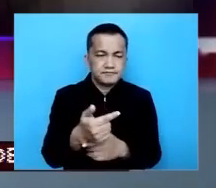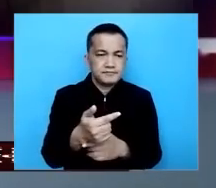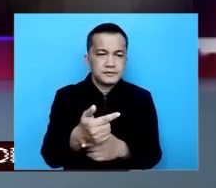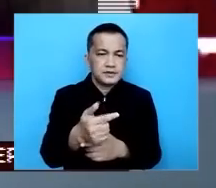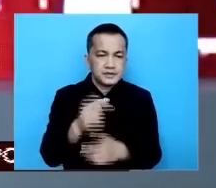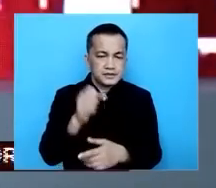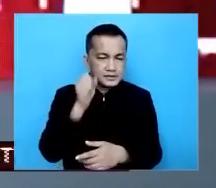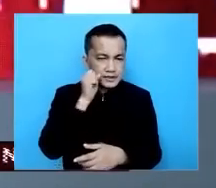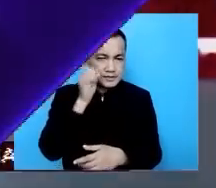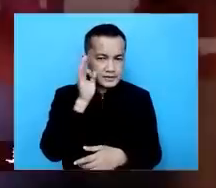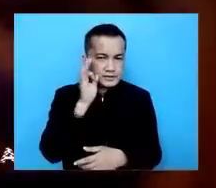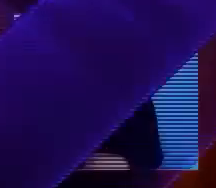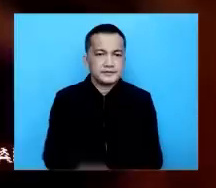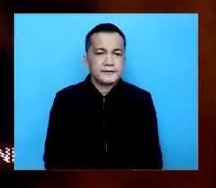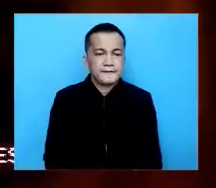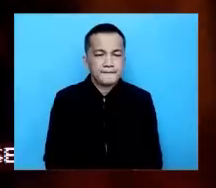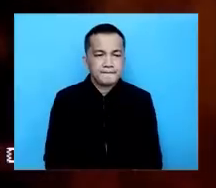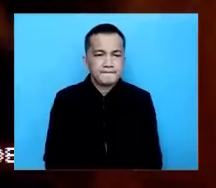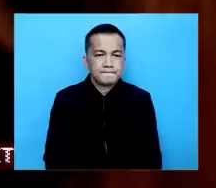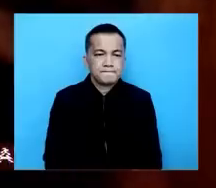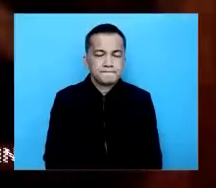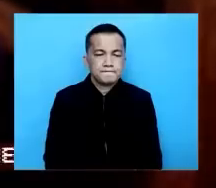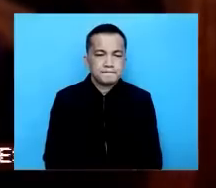Shaila Francisco.